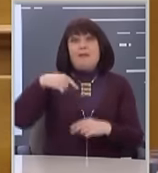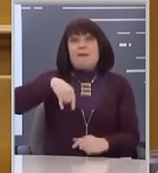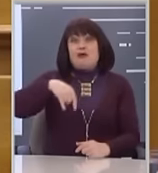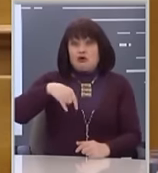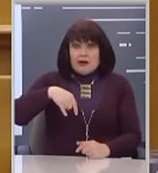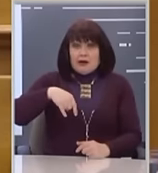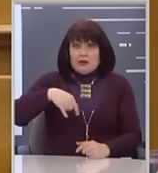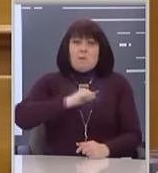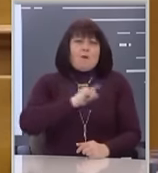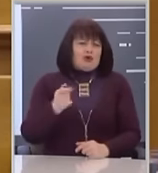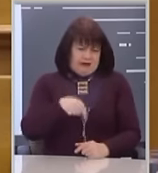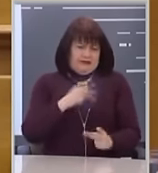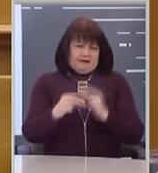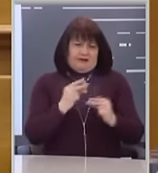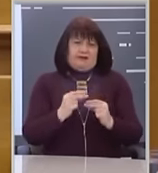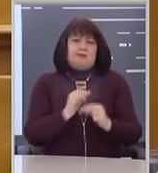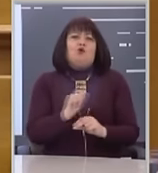γινόταν ποτέ.